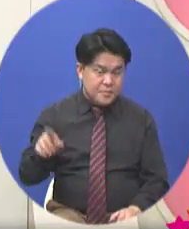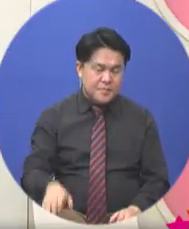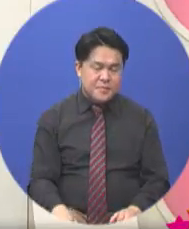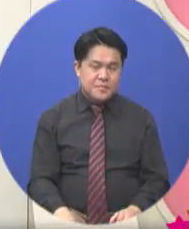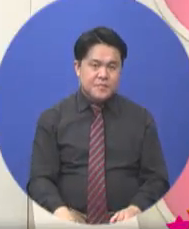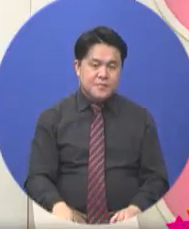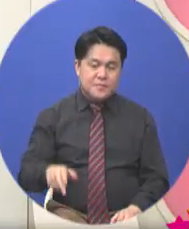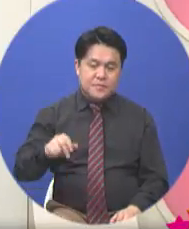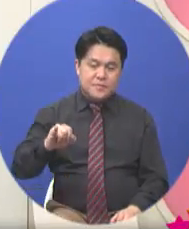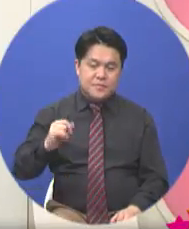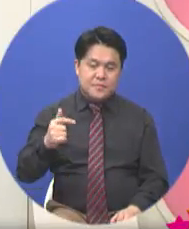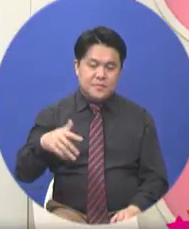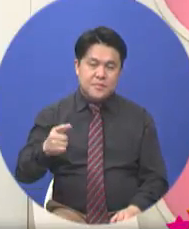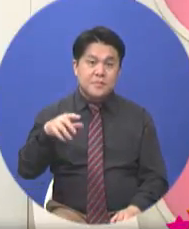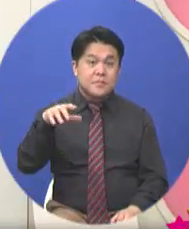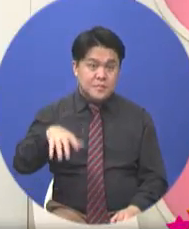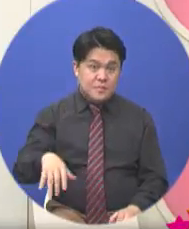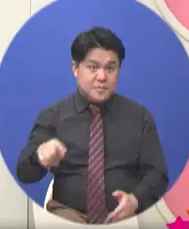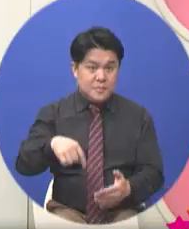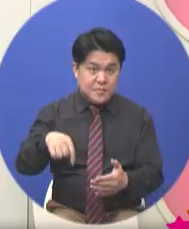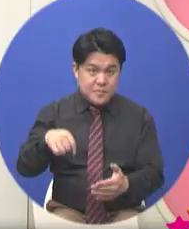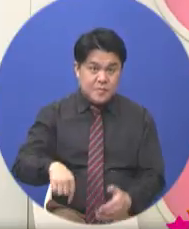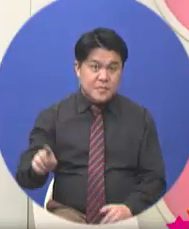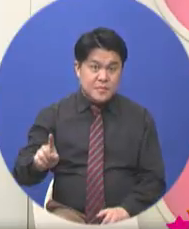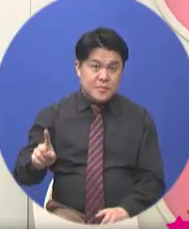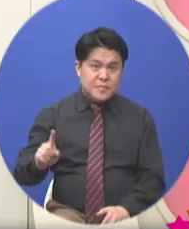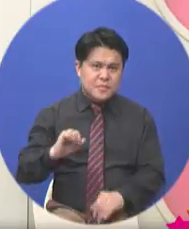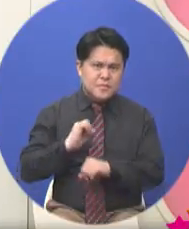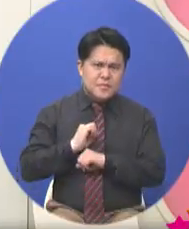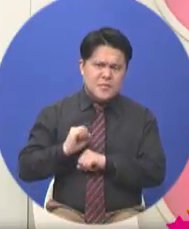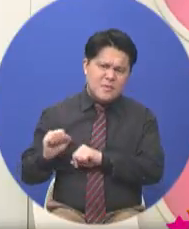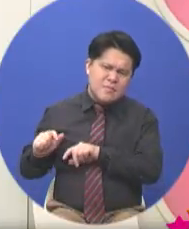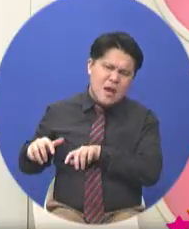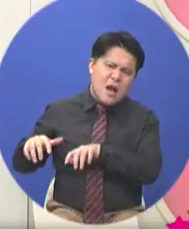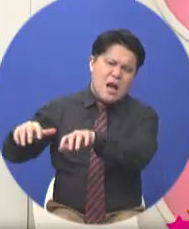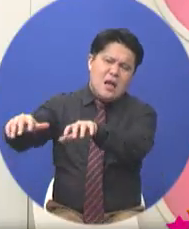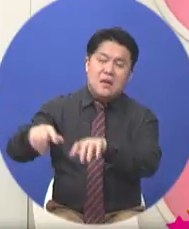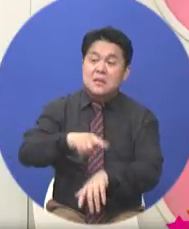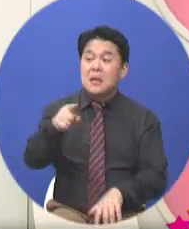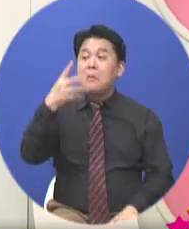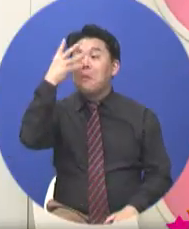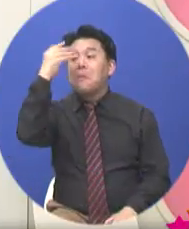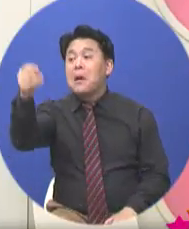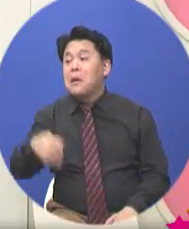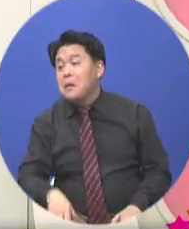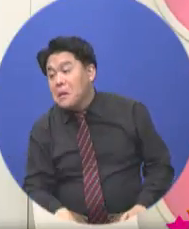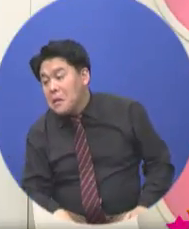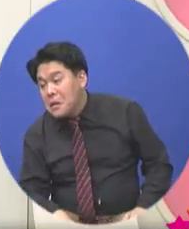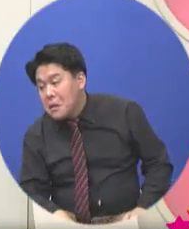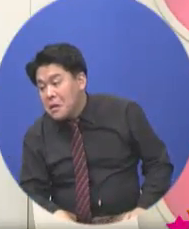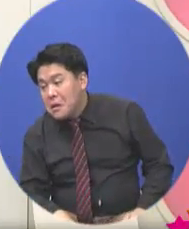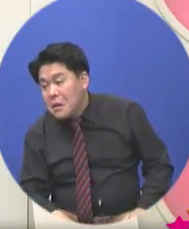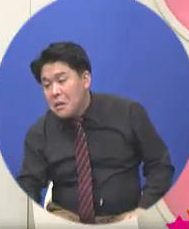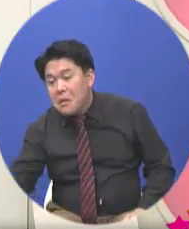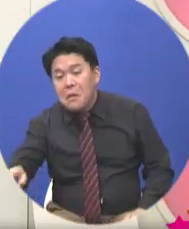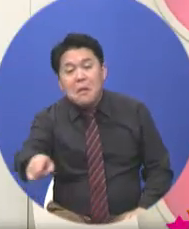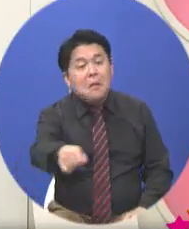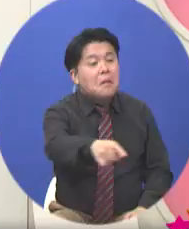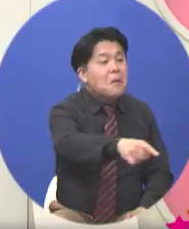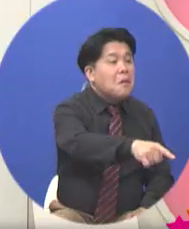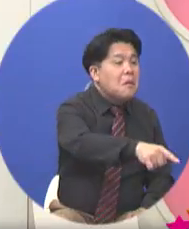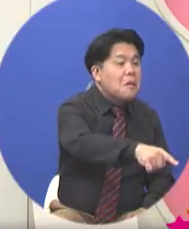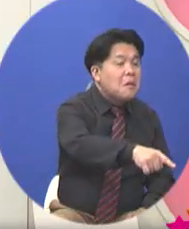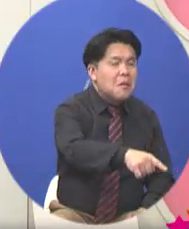네. 진천 그 저 연산들이라고 거기 인민군들 금방 밀려가는 거 우리 다 봤어요. 산 속에서. 아. 인민군들